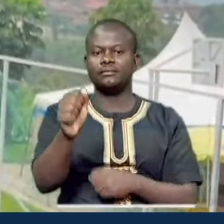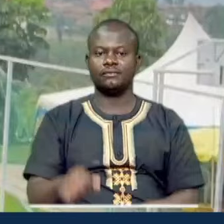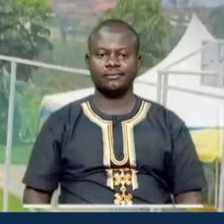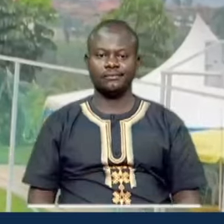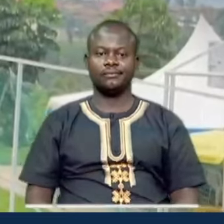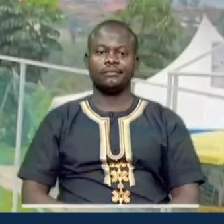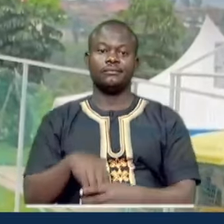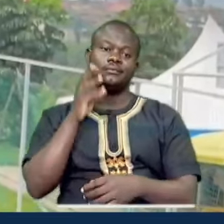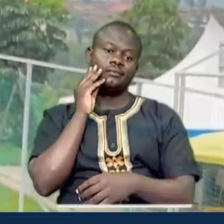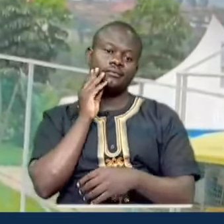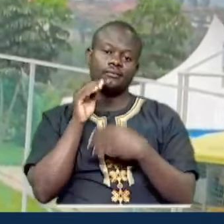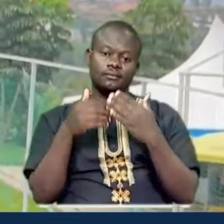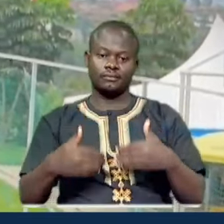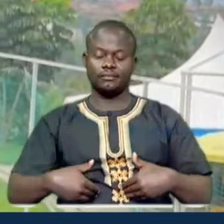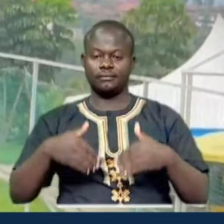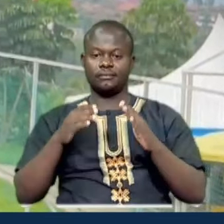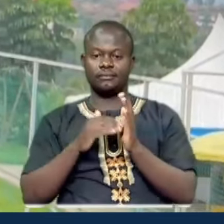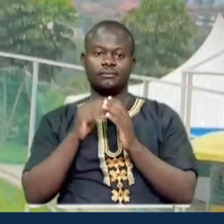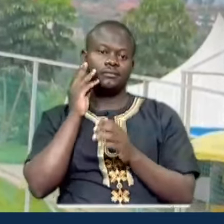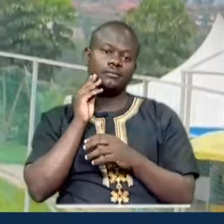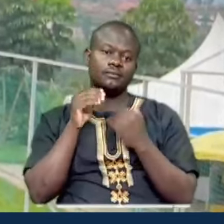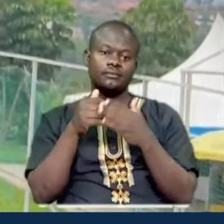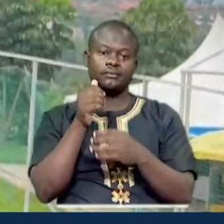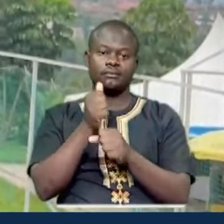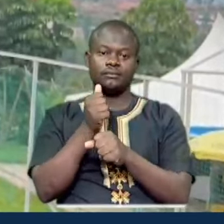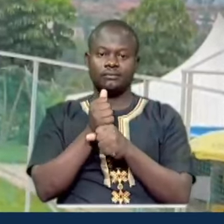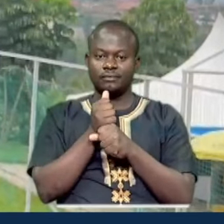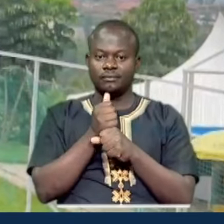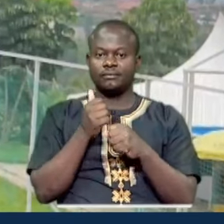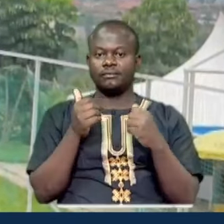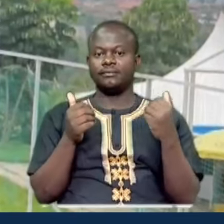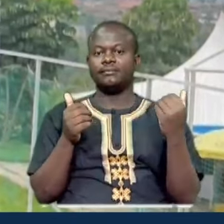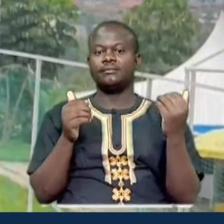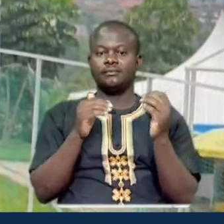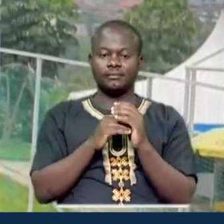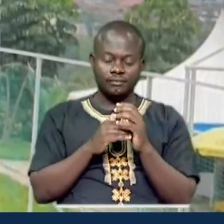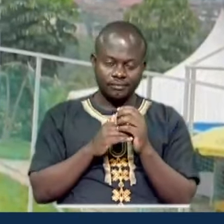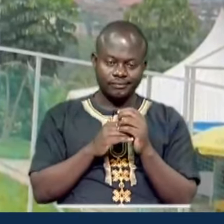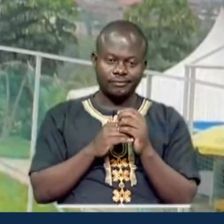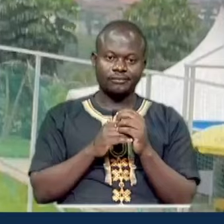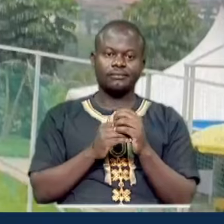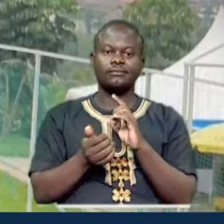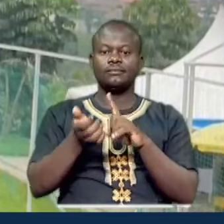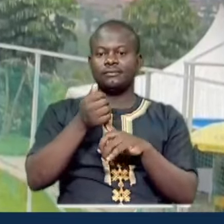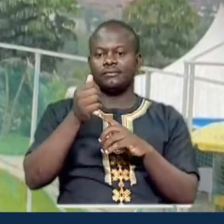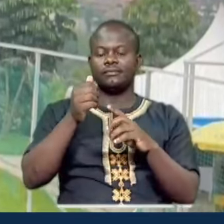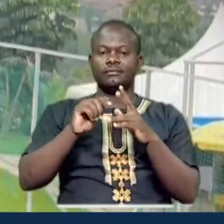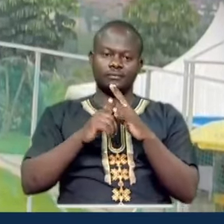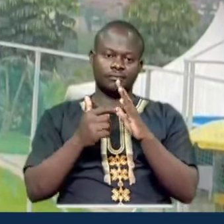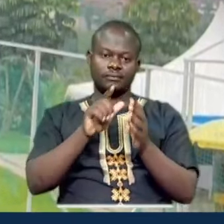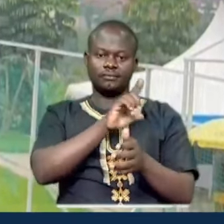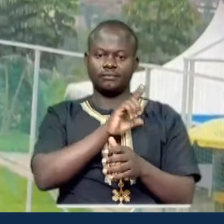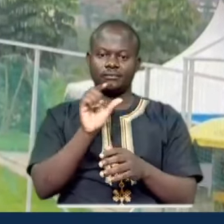imenyereza urubyiruko, ikamenyereza urubyiruko gukora no kugira icyo bigezaho bahereye ku mahirwe